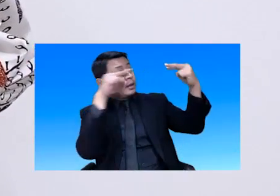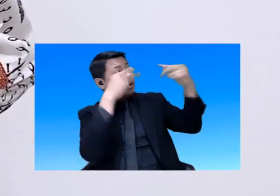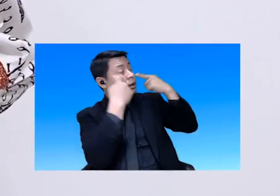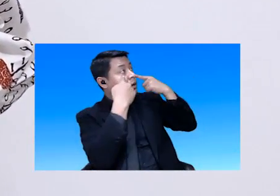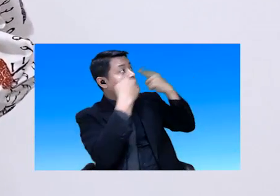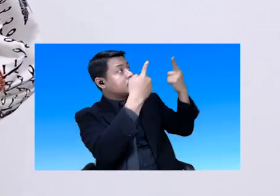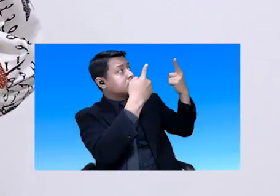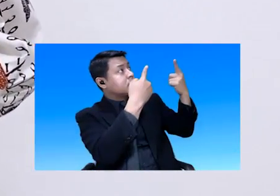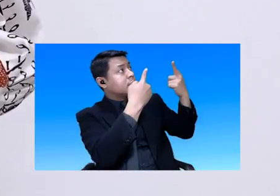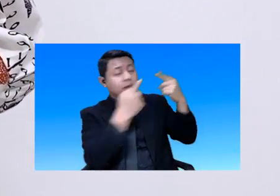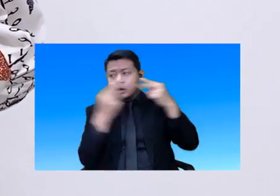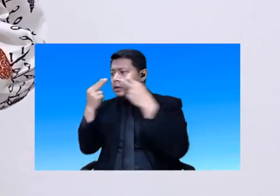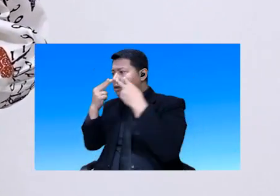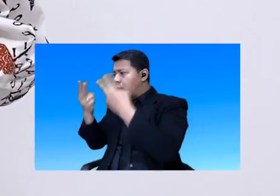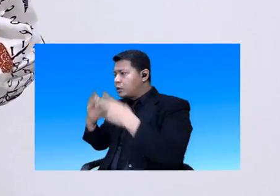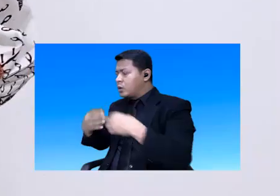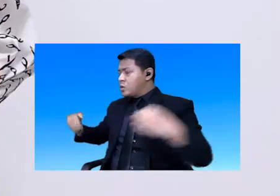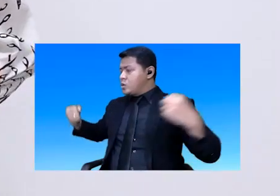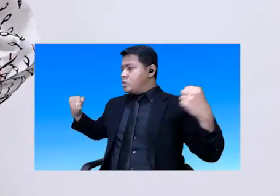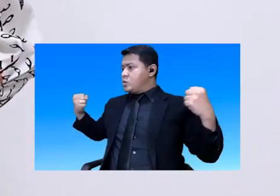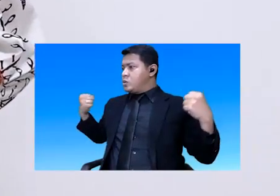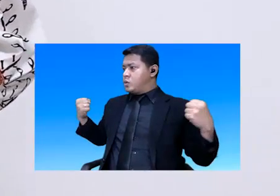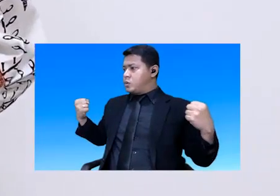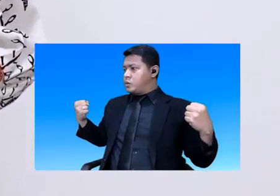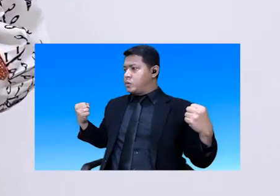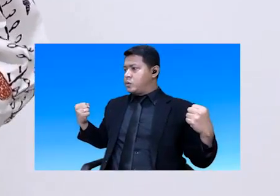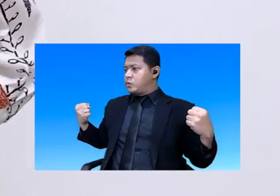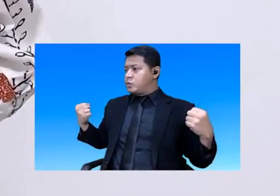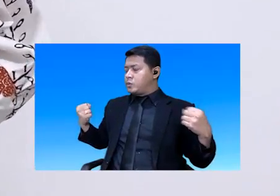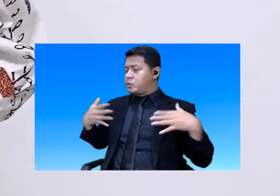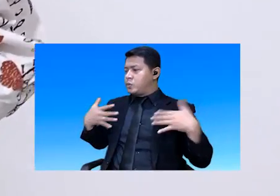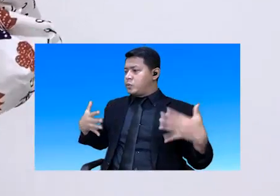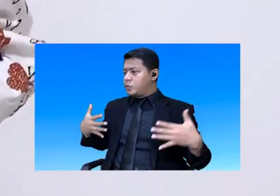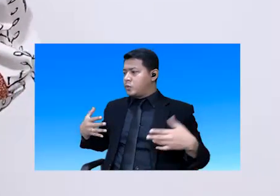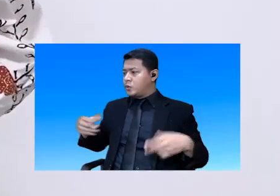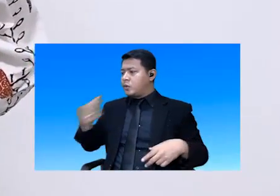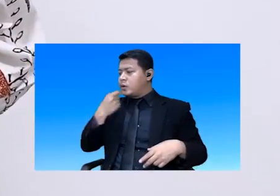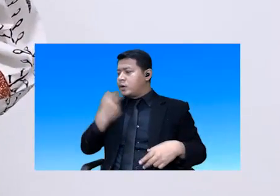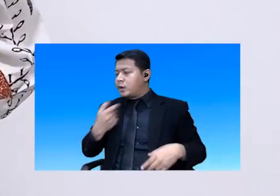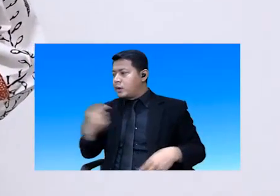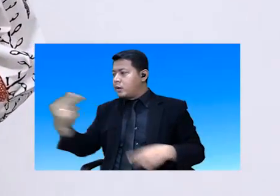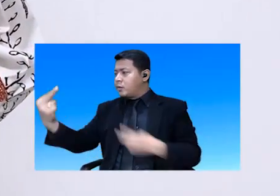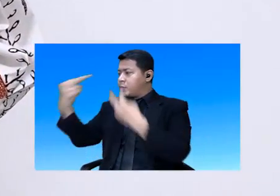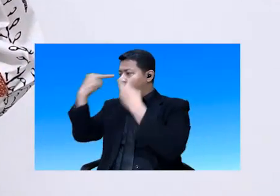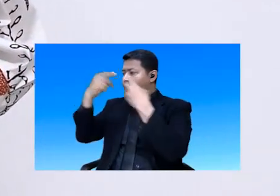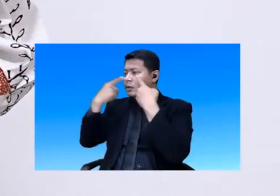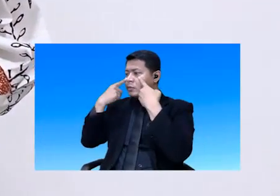satu kekuatan, satu hal yang luar biasa. Saat nenek tua itu menatap mata